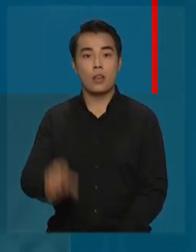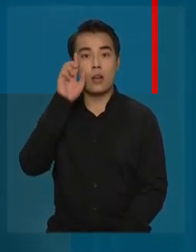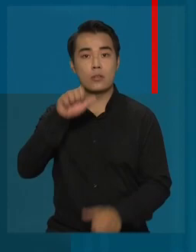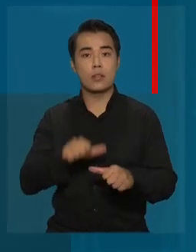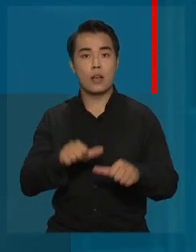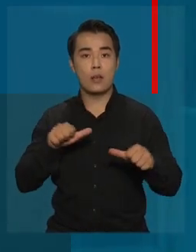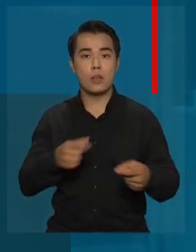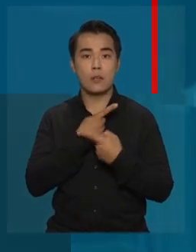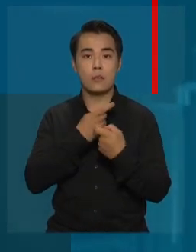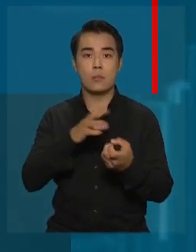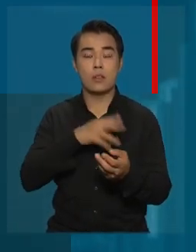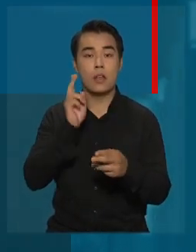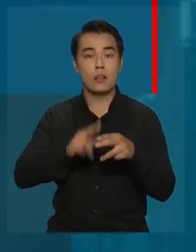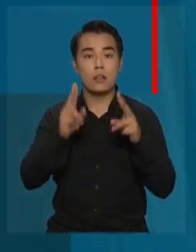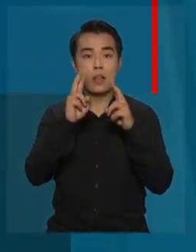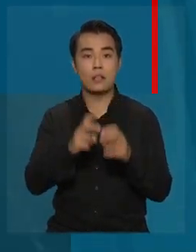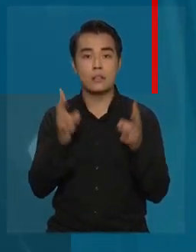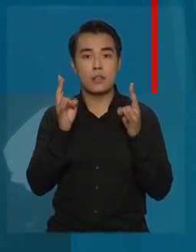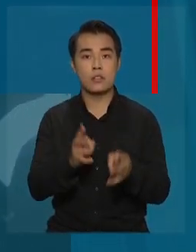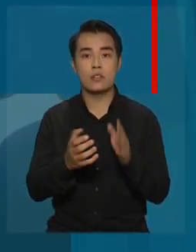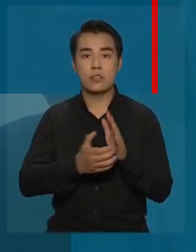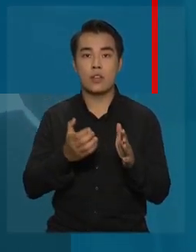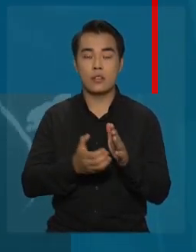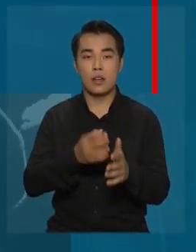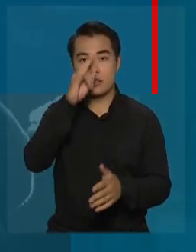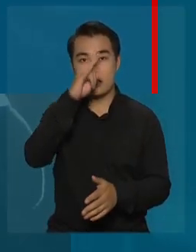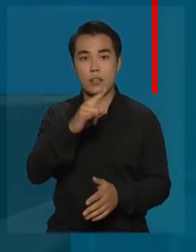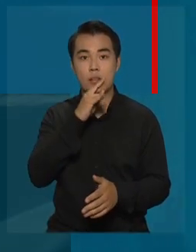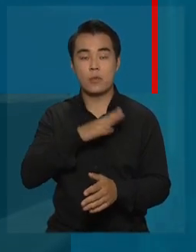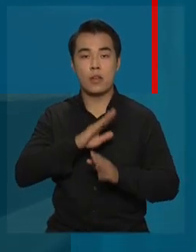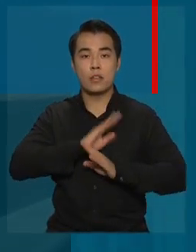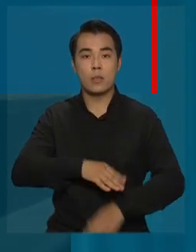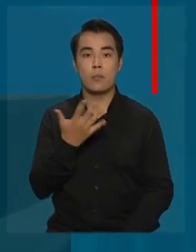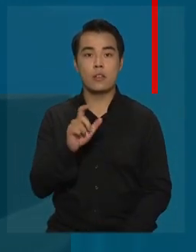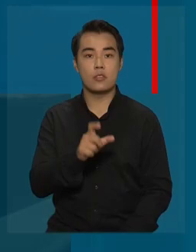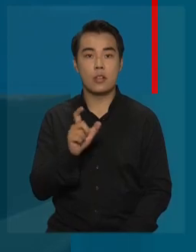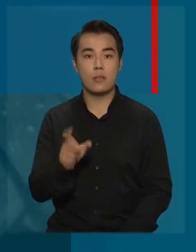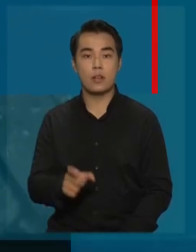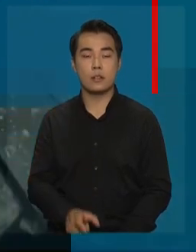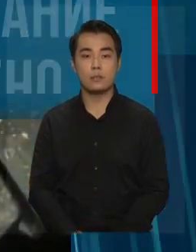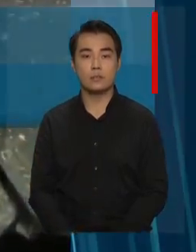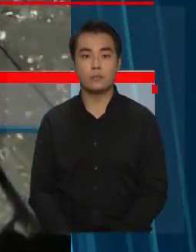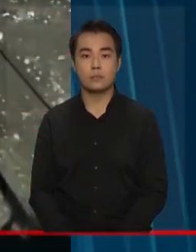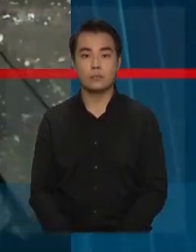Правительственная комиссия объявила итоги расследования трагедии на шахте «Казахстанская», в которой погибли 5 человек.